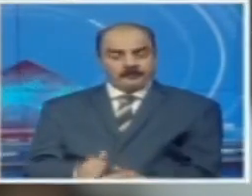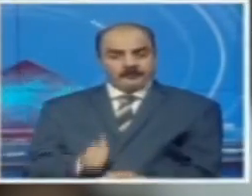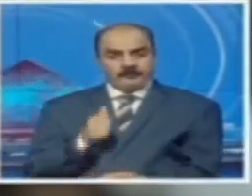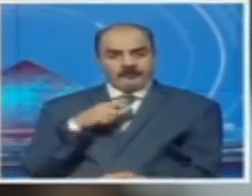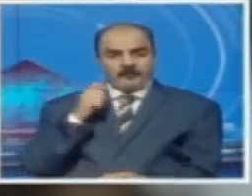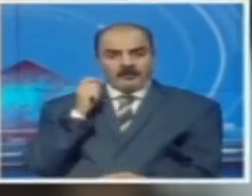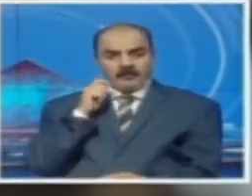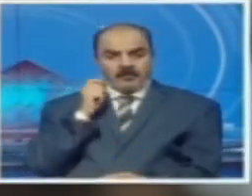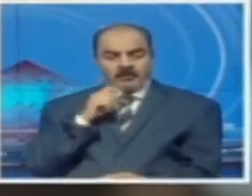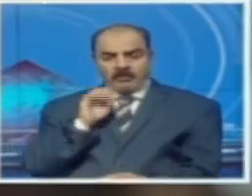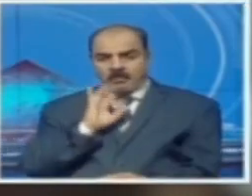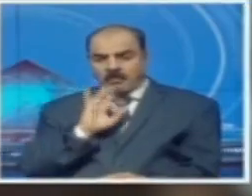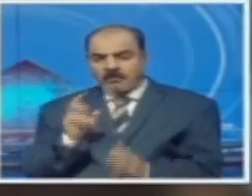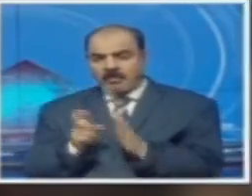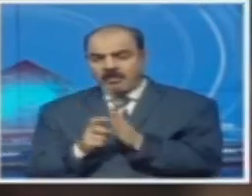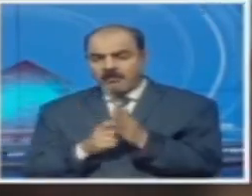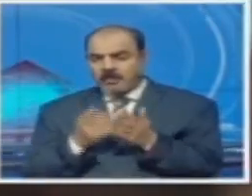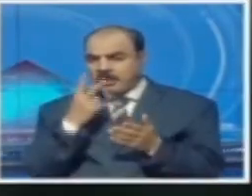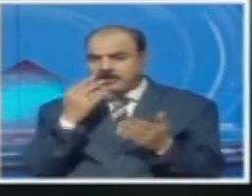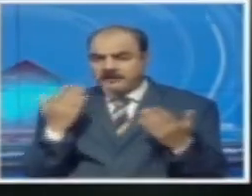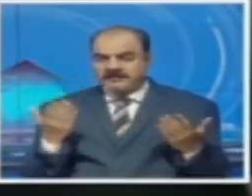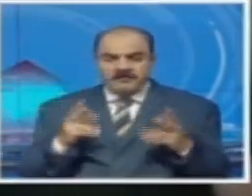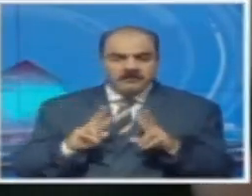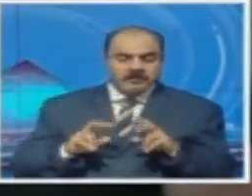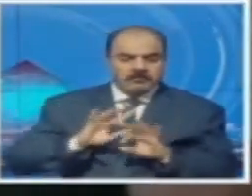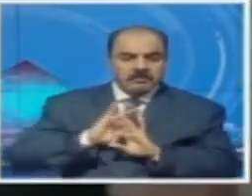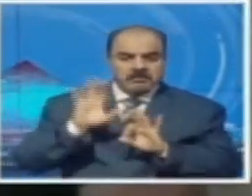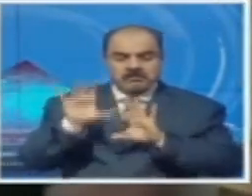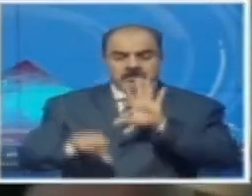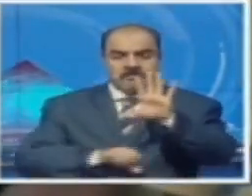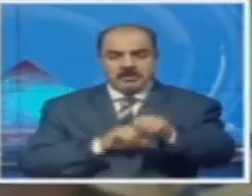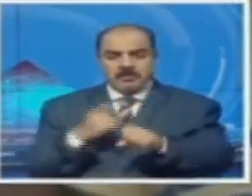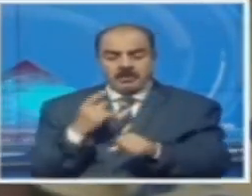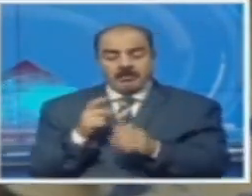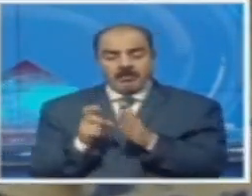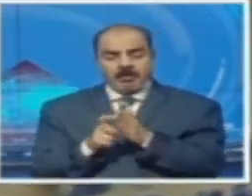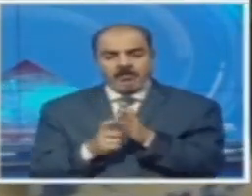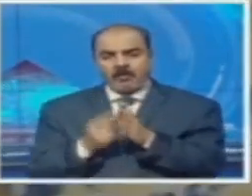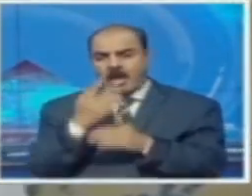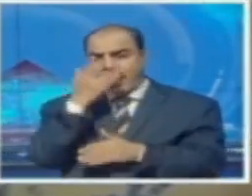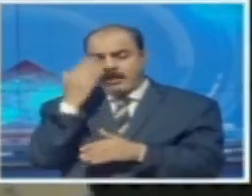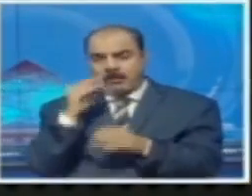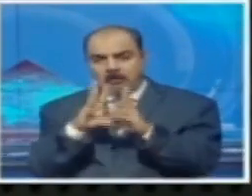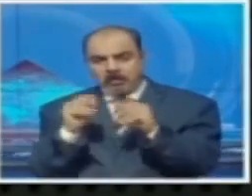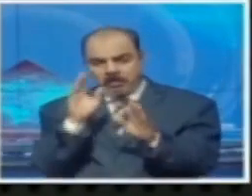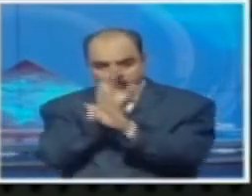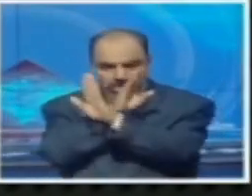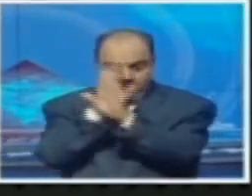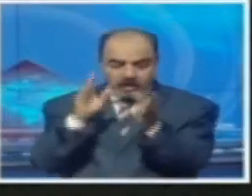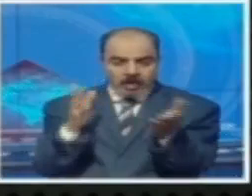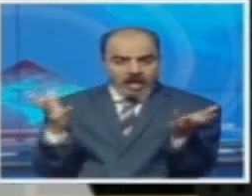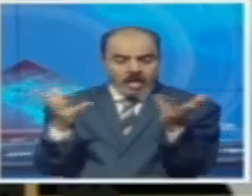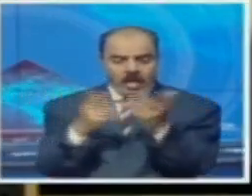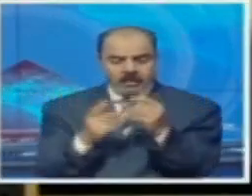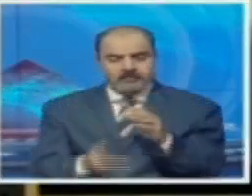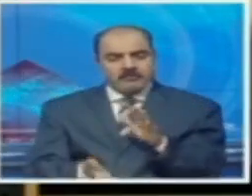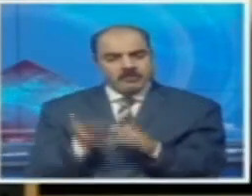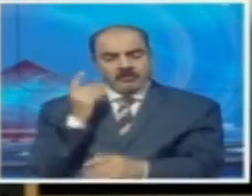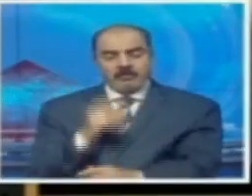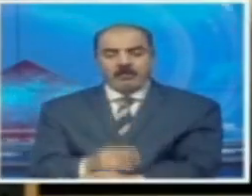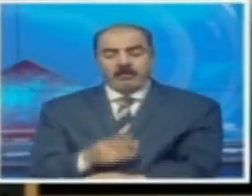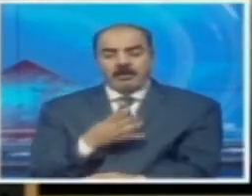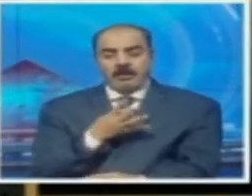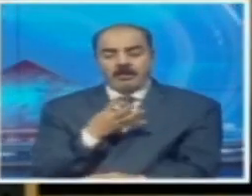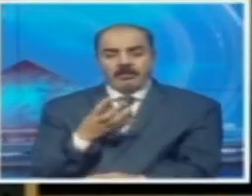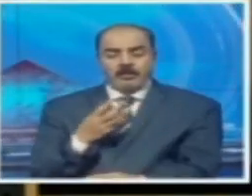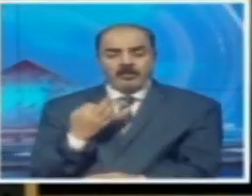وترسيخا لمبدأ سيادة القانون، نجحت أجهزة وزارة الداخلية في مجال تنفيذ الأحكام في تنفيذ